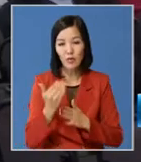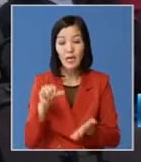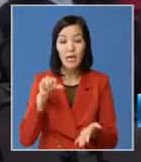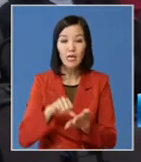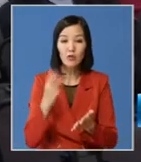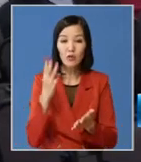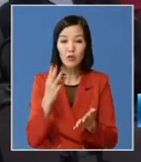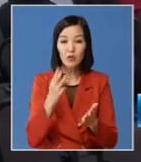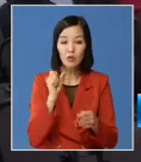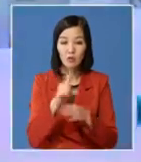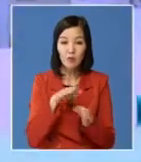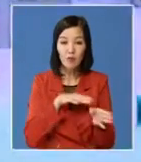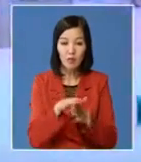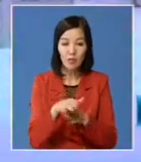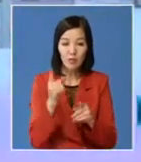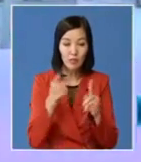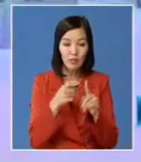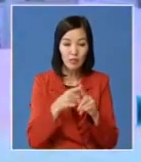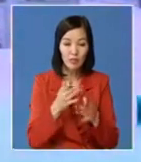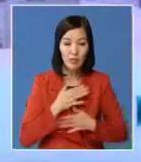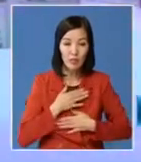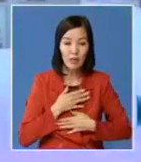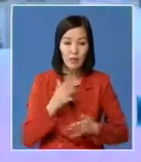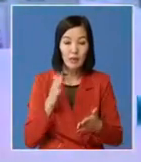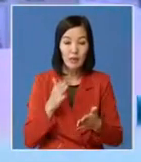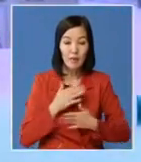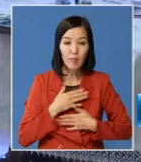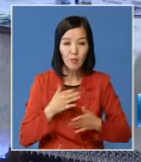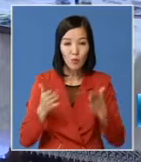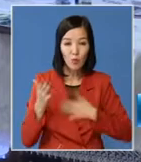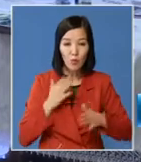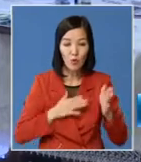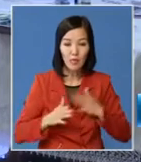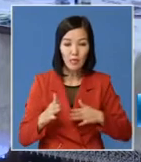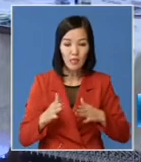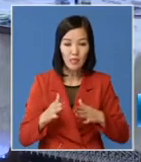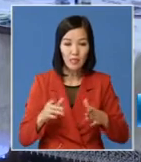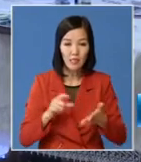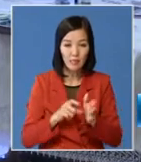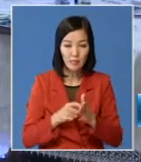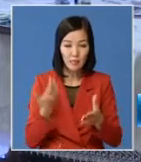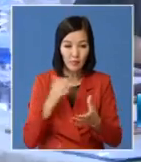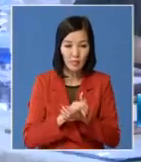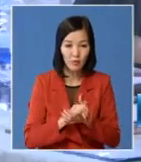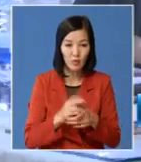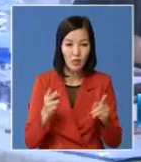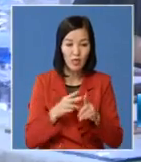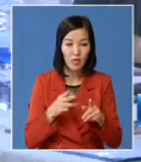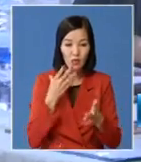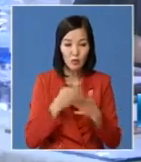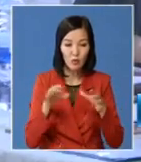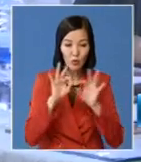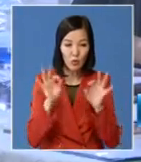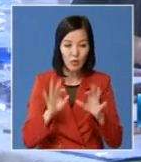үш кезең бойынша сынға түсті. Алдымен мен және менің көңілді сыныбын тақырыбында өздерін таныстырды. Екінші кезеңде өз өнерлерін ортаға